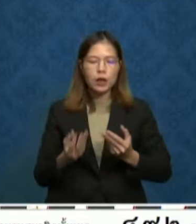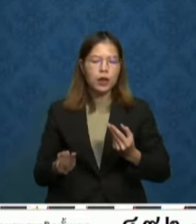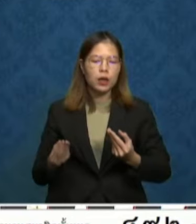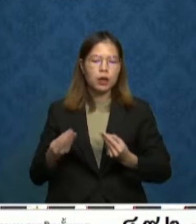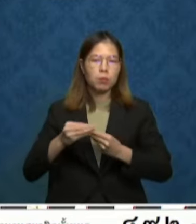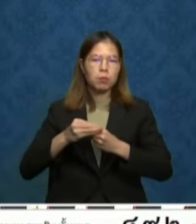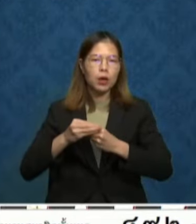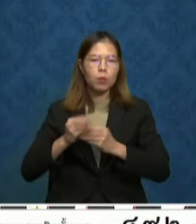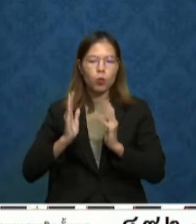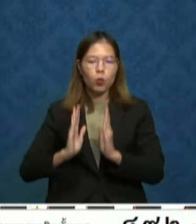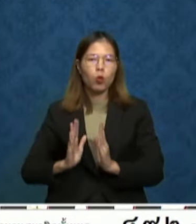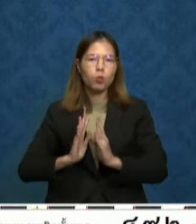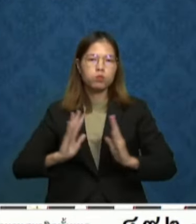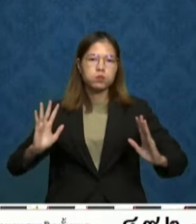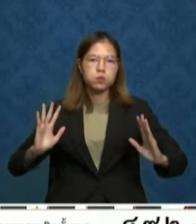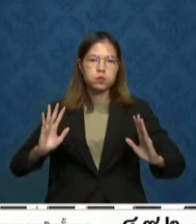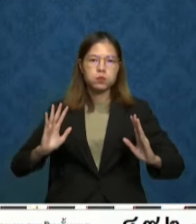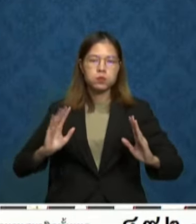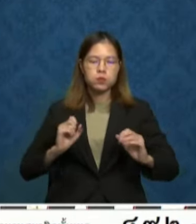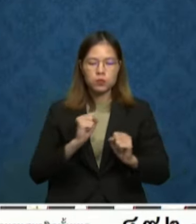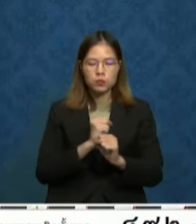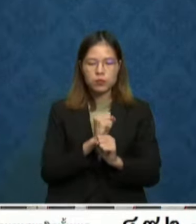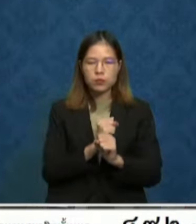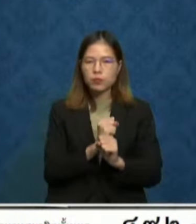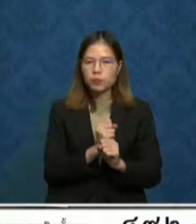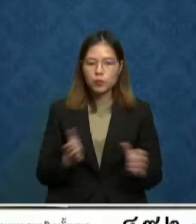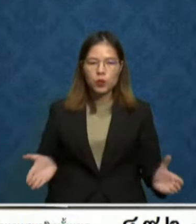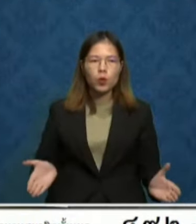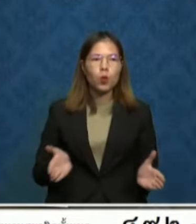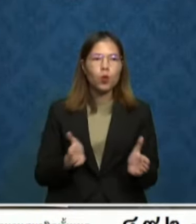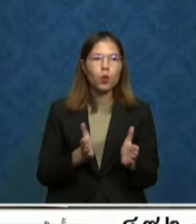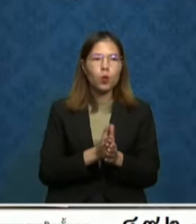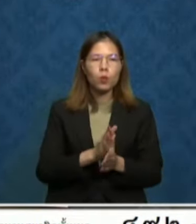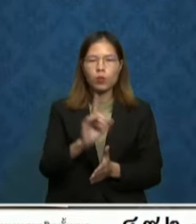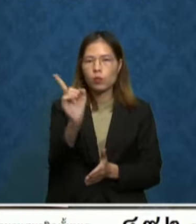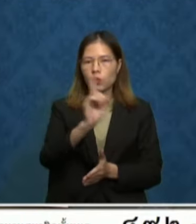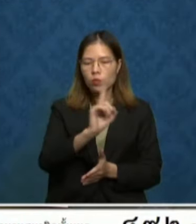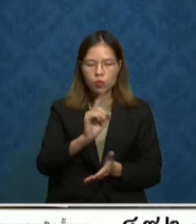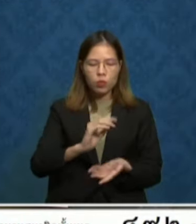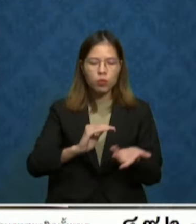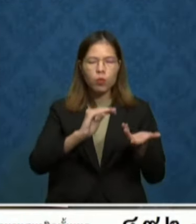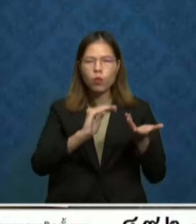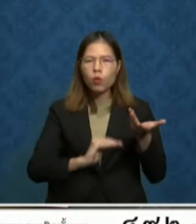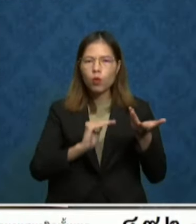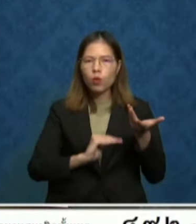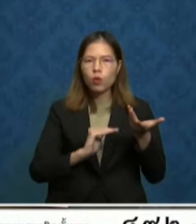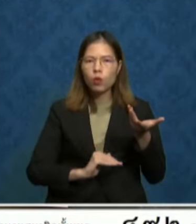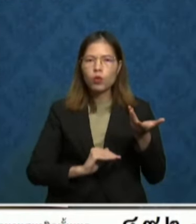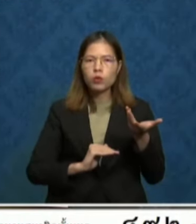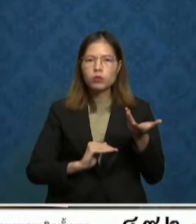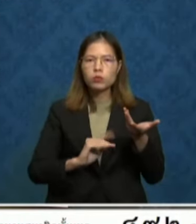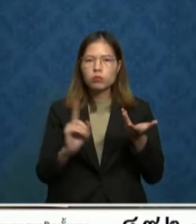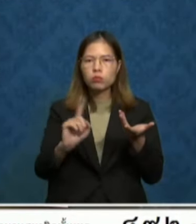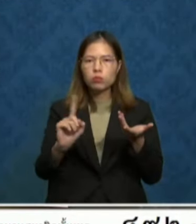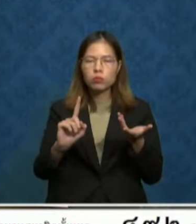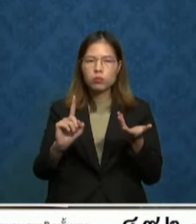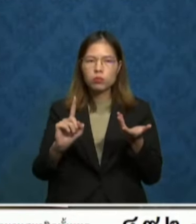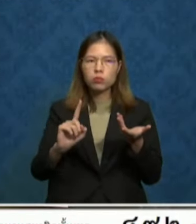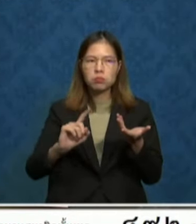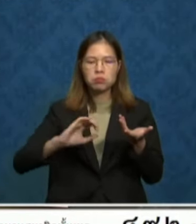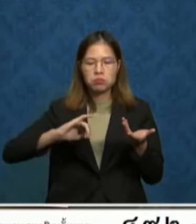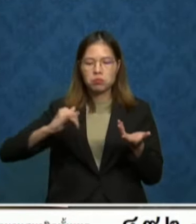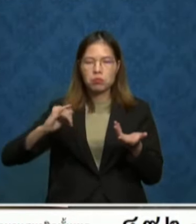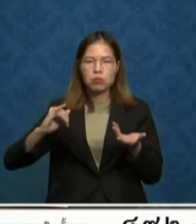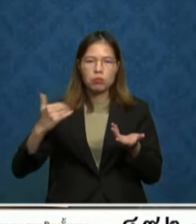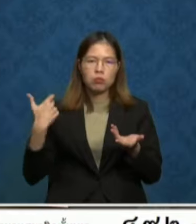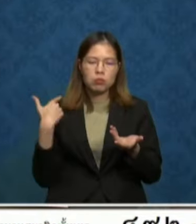รทเพิมขึ้นในขณะท Maybeaga ที่เราใช้สอยรวมกันมีจำนวรรดน้อยถอยลงไปบางพืนที่ครั ไม่มีไม